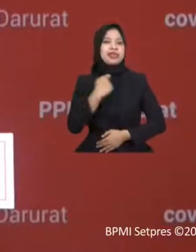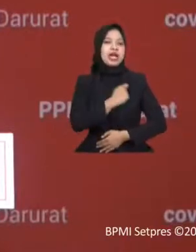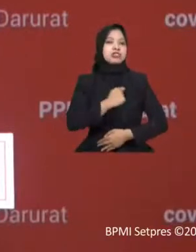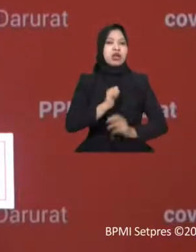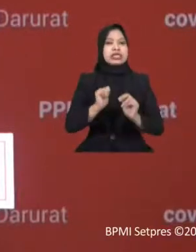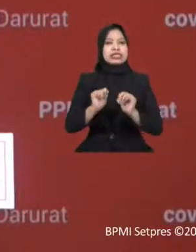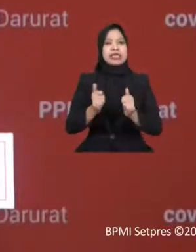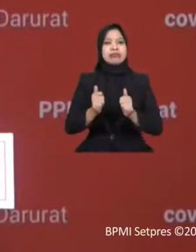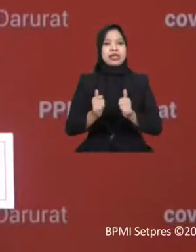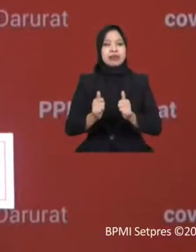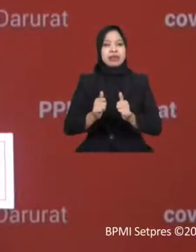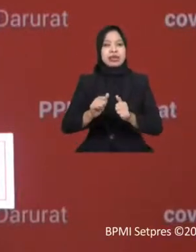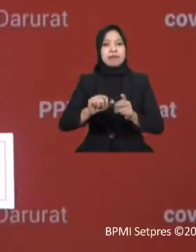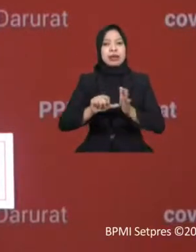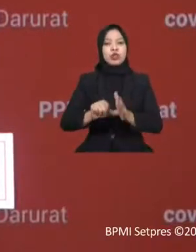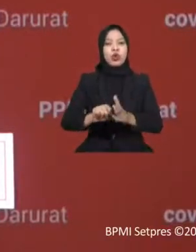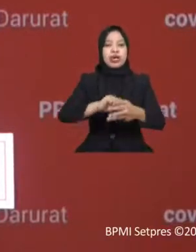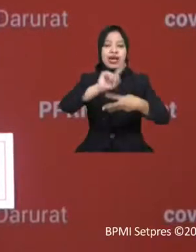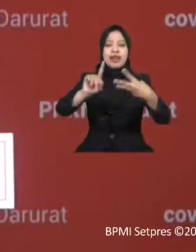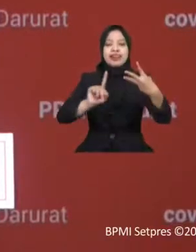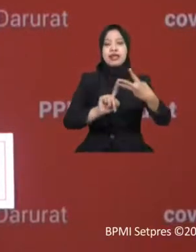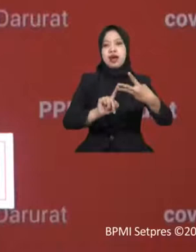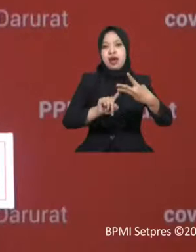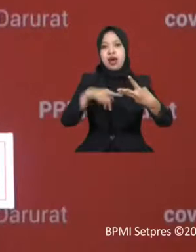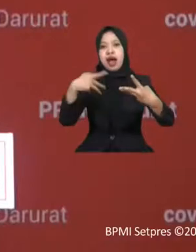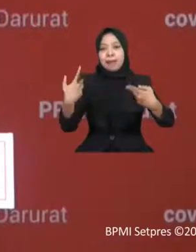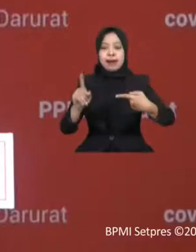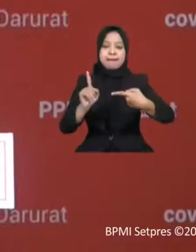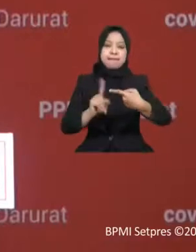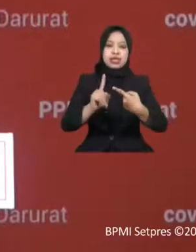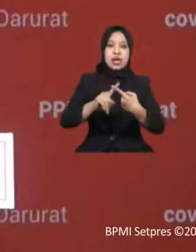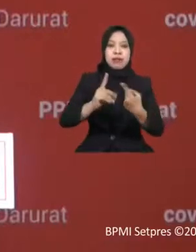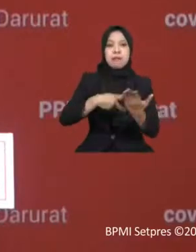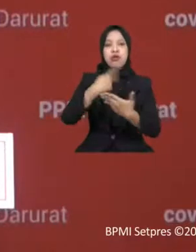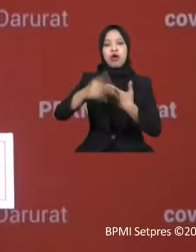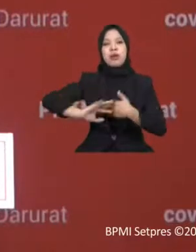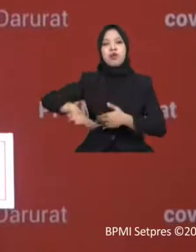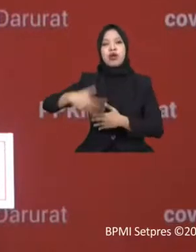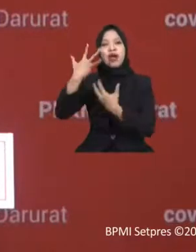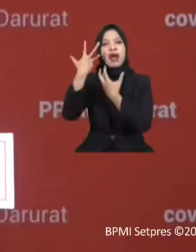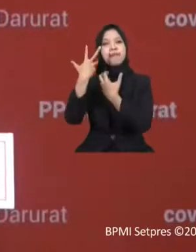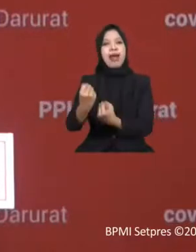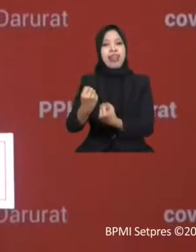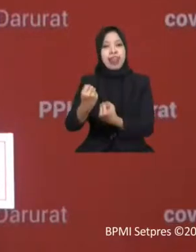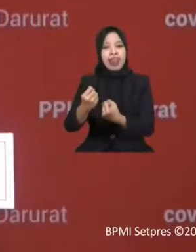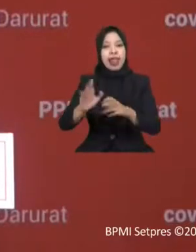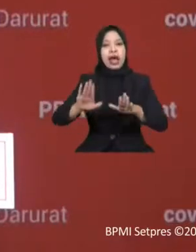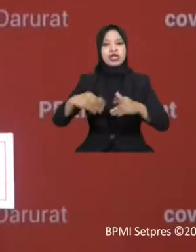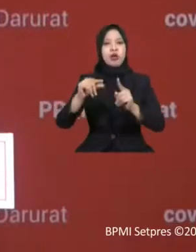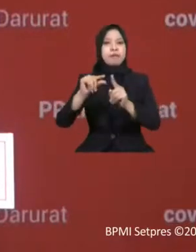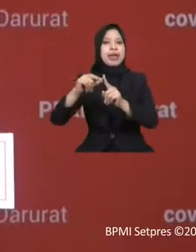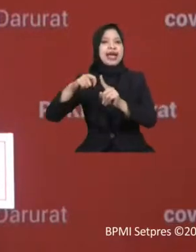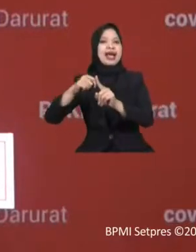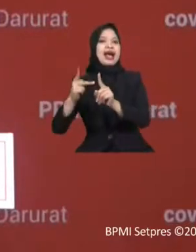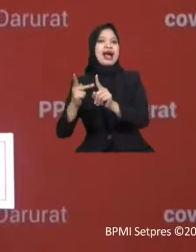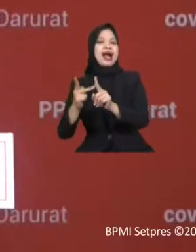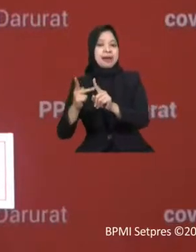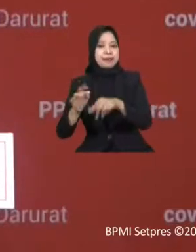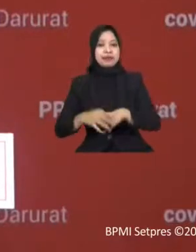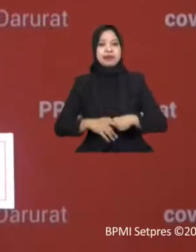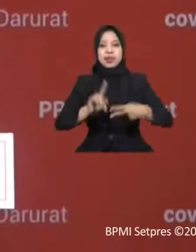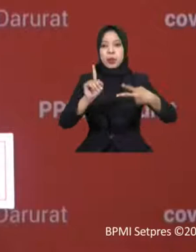menyiapkan tiga jenis Bansos yakni program keluarga harapan atau ckh